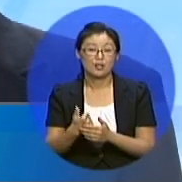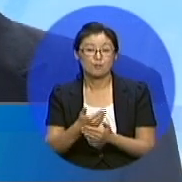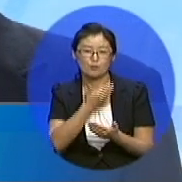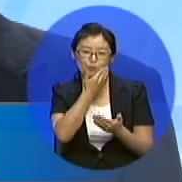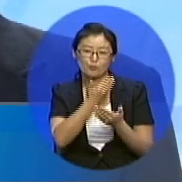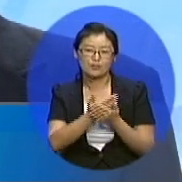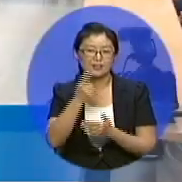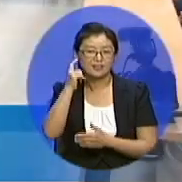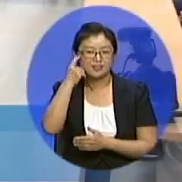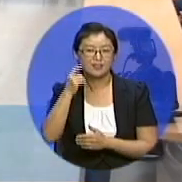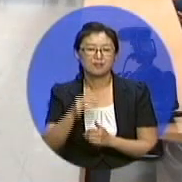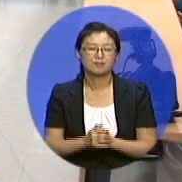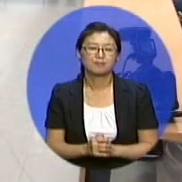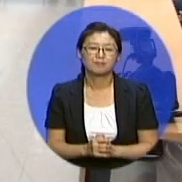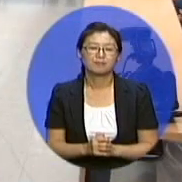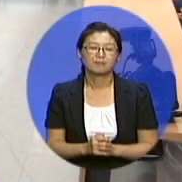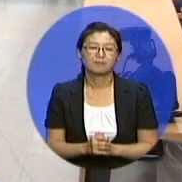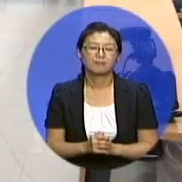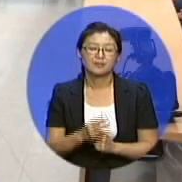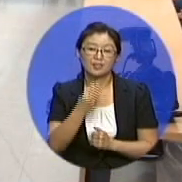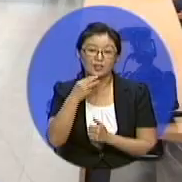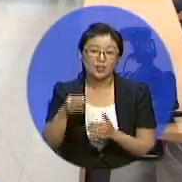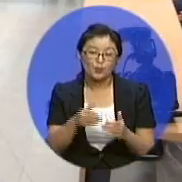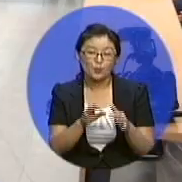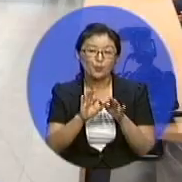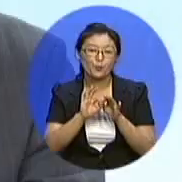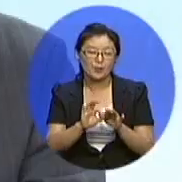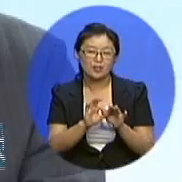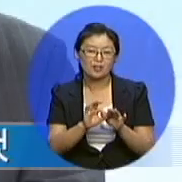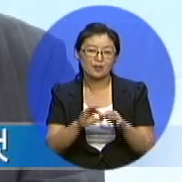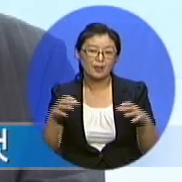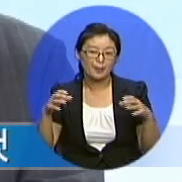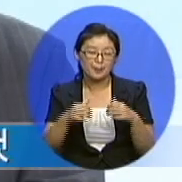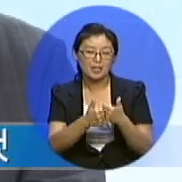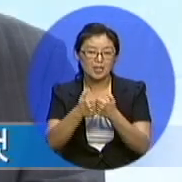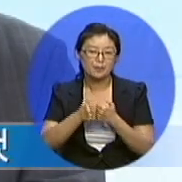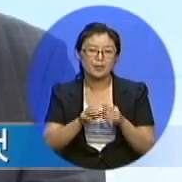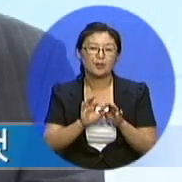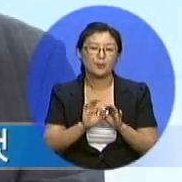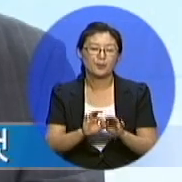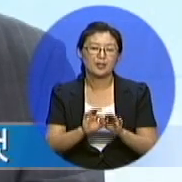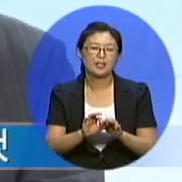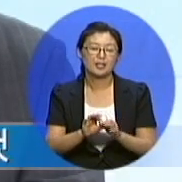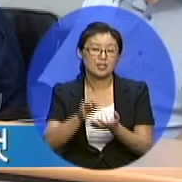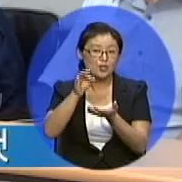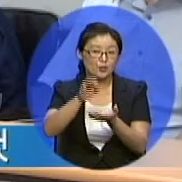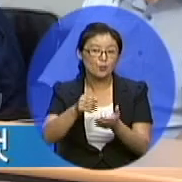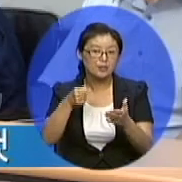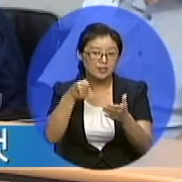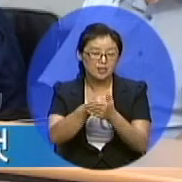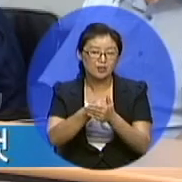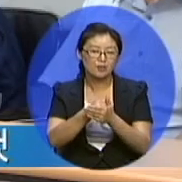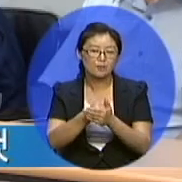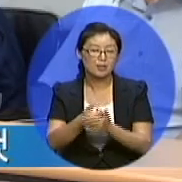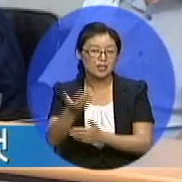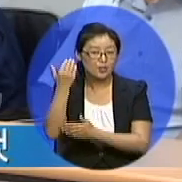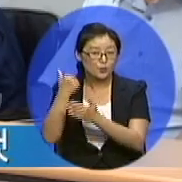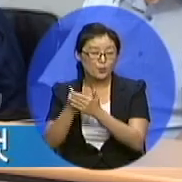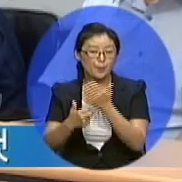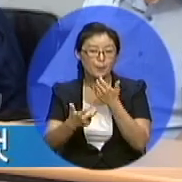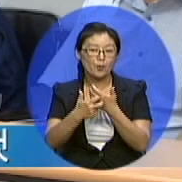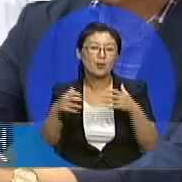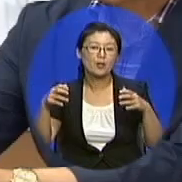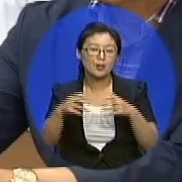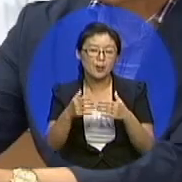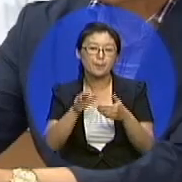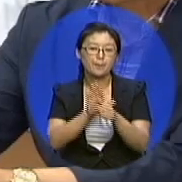중심을 두고, 경기도는 관련 기관 간 실무 협의를 통해 진료비 책정과 기존 병원과의 협력 문제